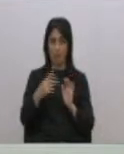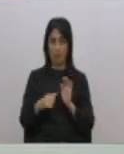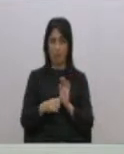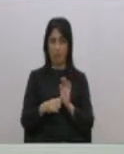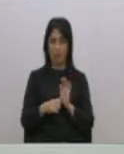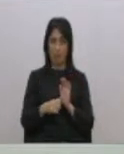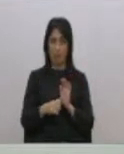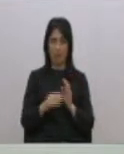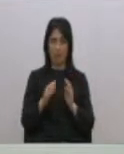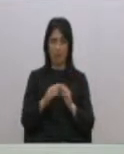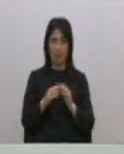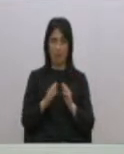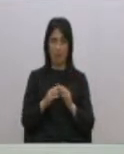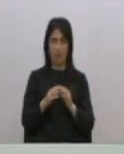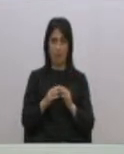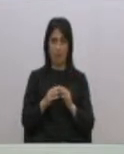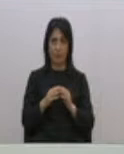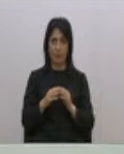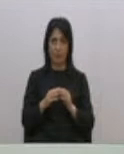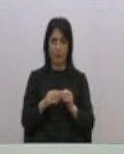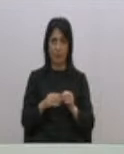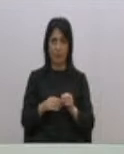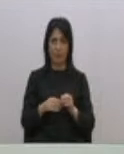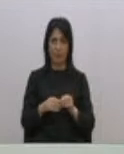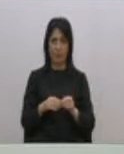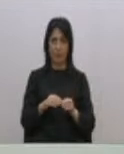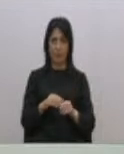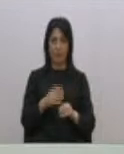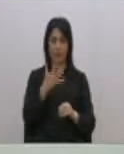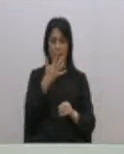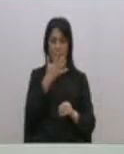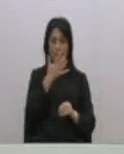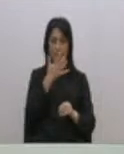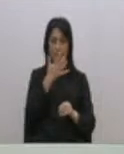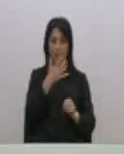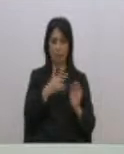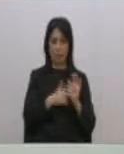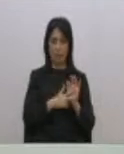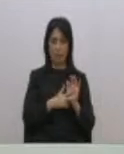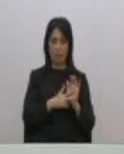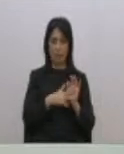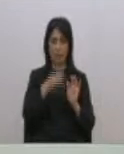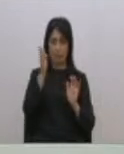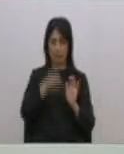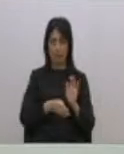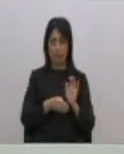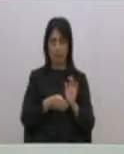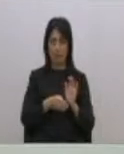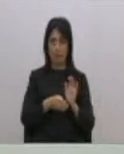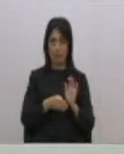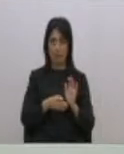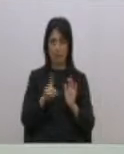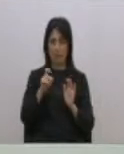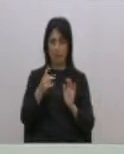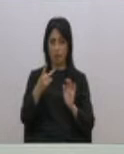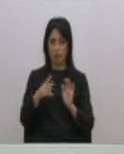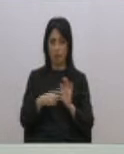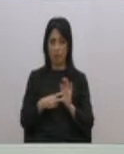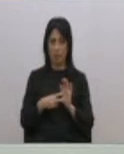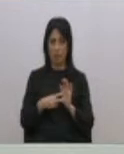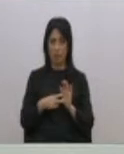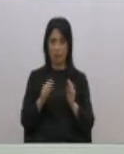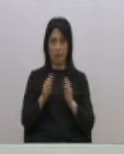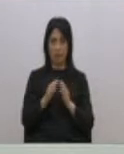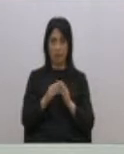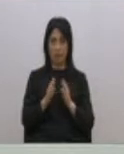muhle. Arari struleba? Kitkhobi arari. Proiectul 58 puncte, regulamentul 127 muhle.